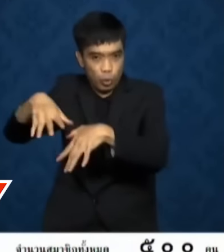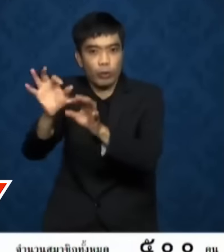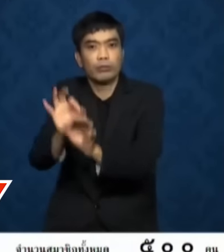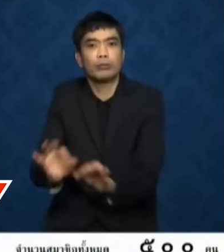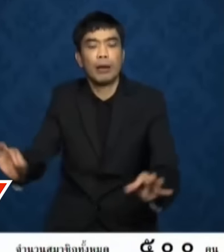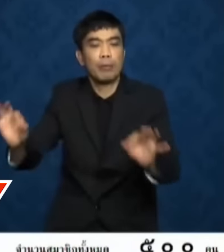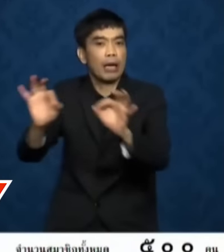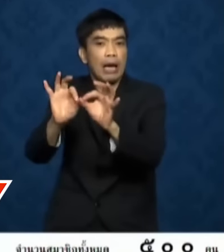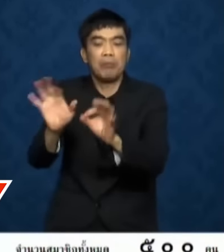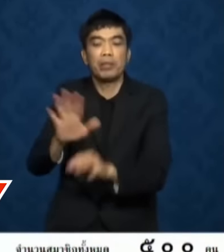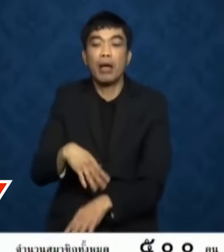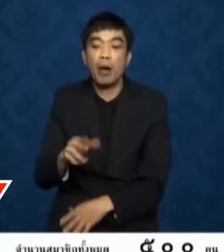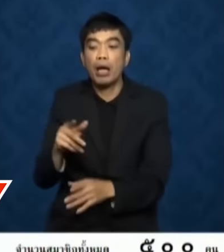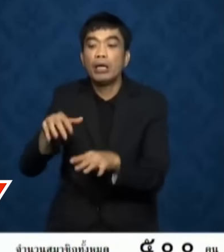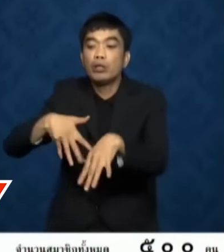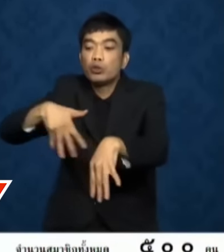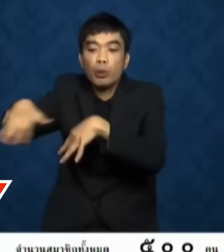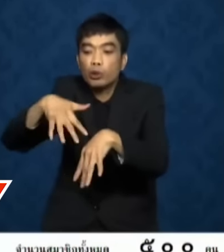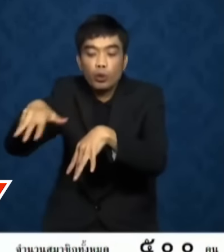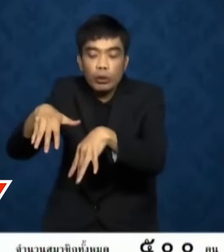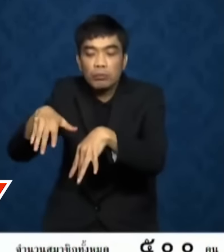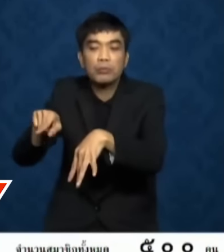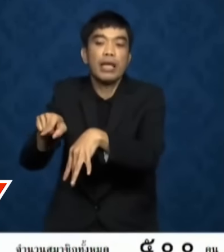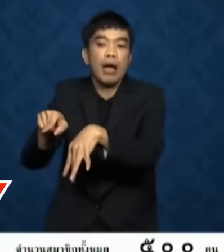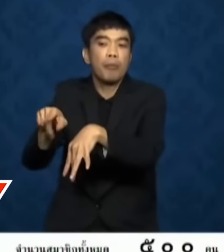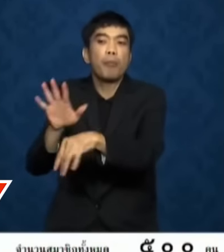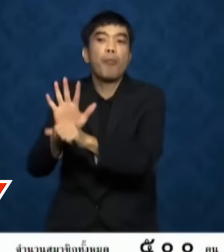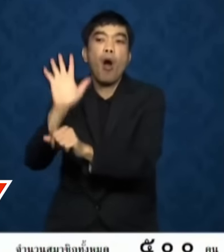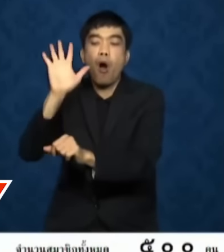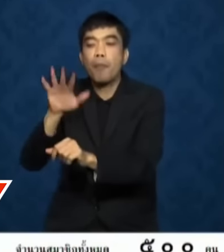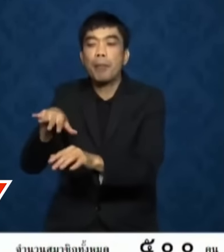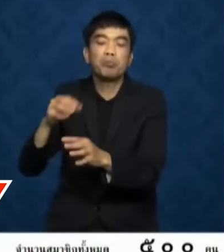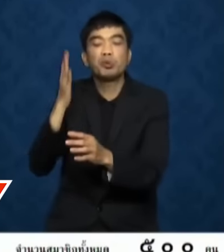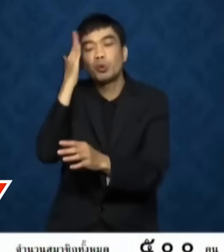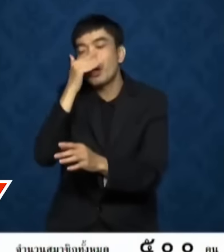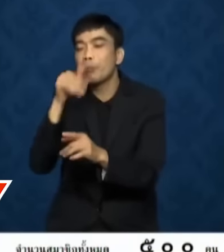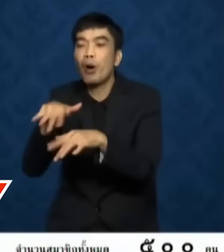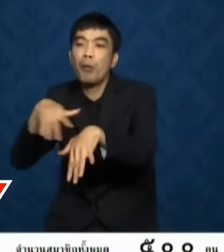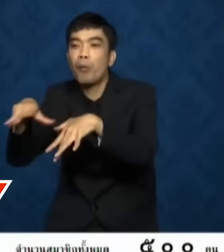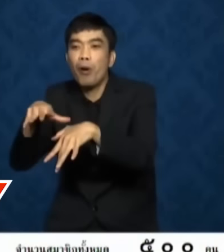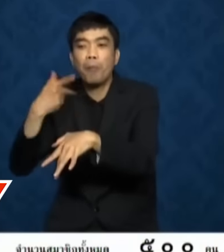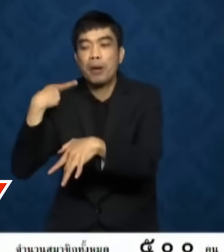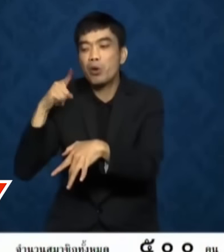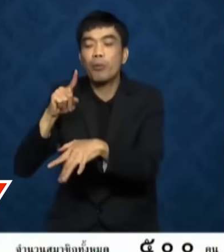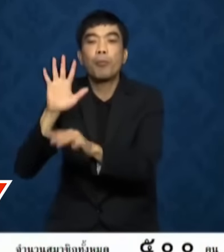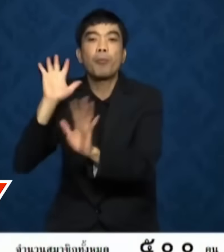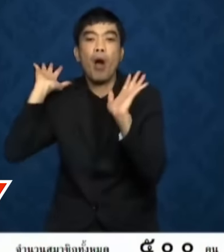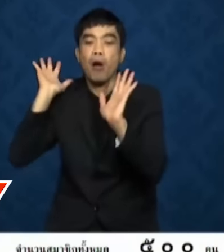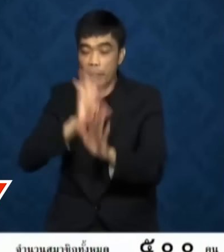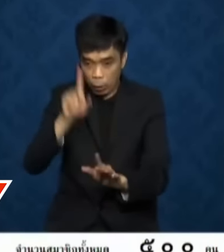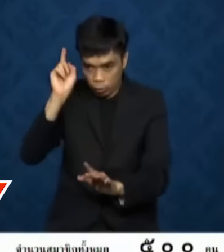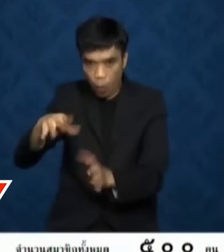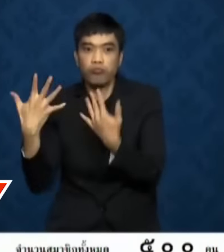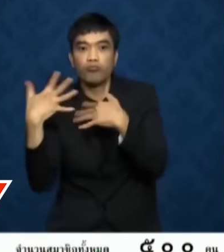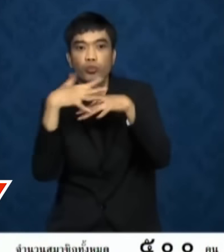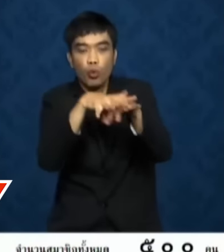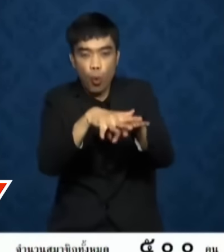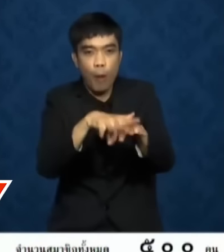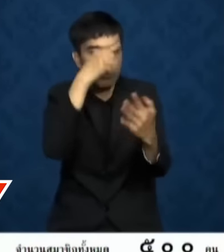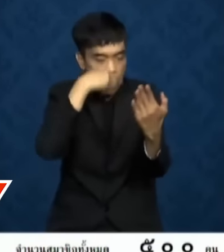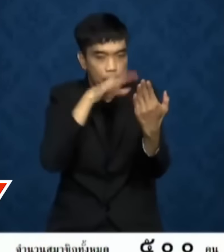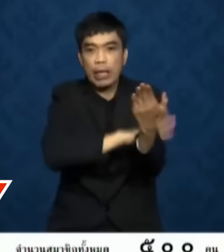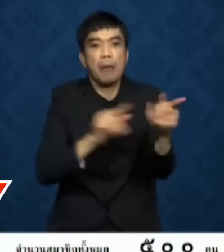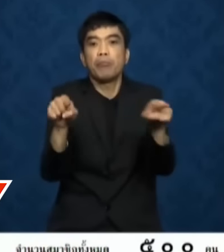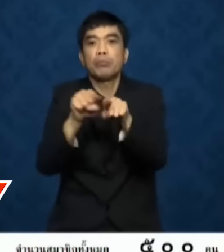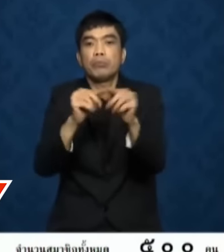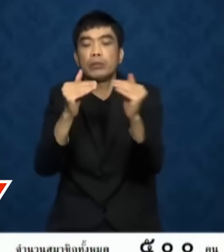ต้องไม่ใช่ไม้ประดับครับแต่ต้องเป็นเจ้าของร่วมกันของประเทศนี้ในการกำหนดทิศทางการพัฒนาประเทศและท้ายสุดแล้วครับเยาวชน